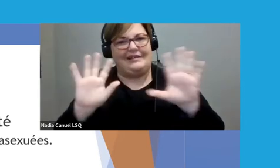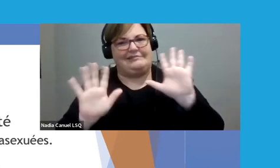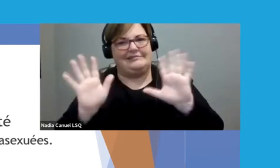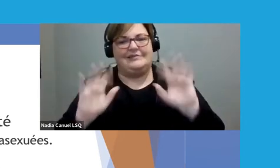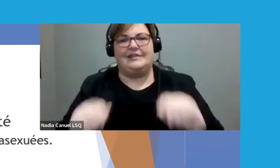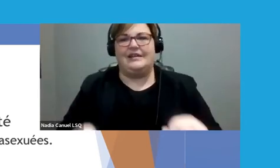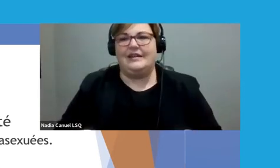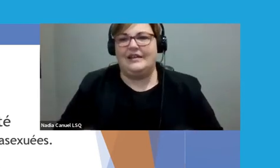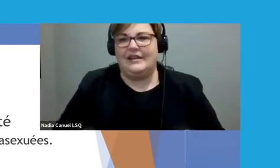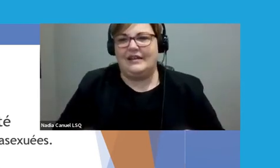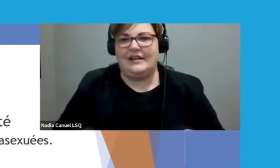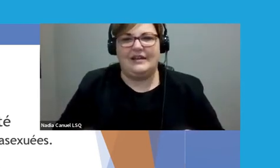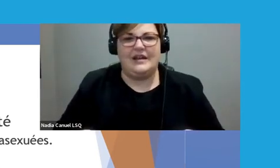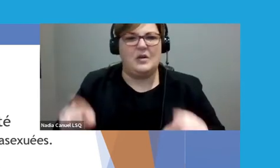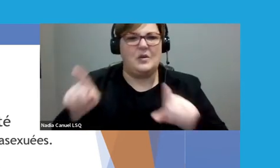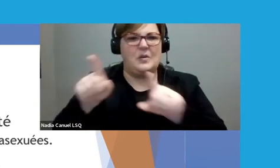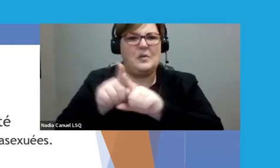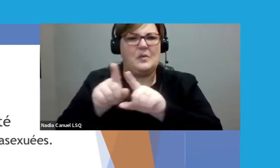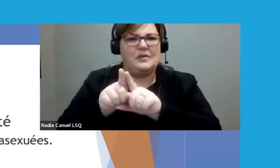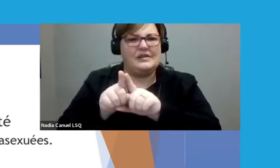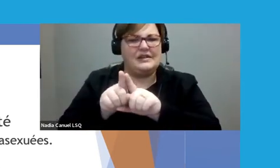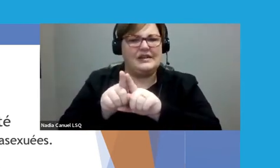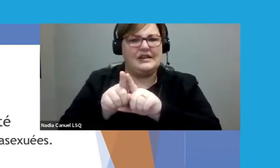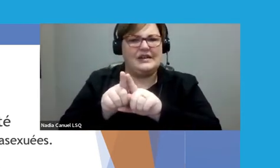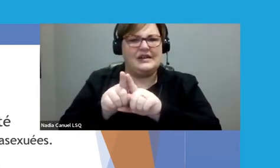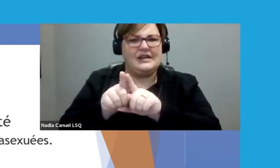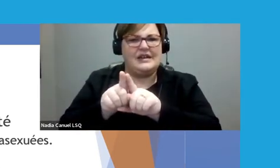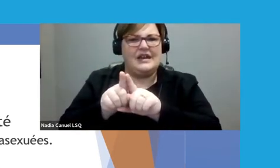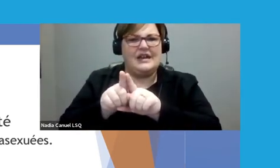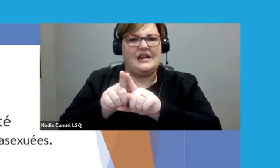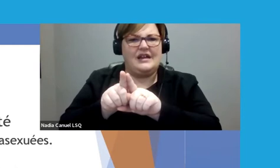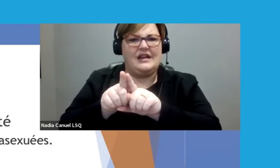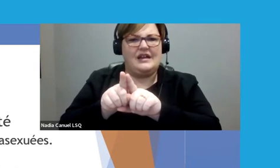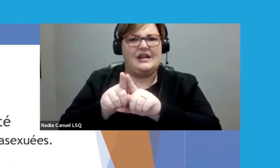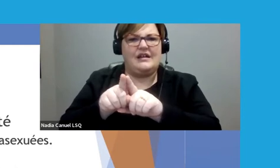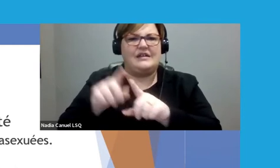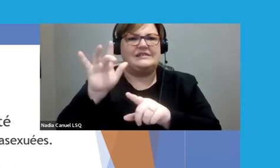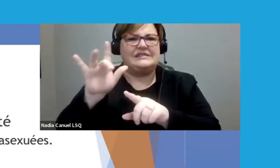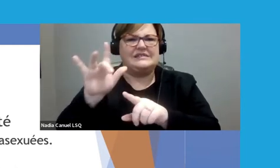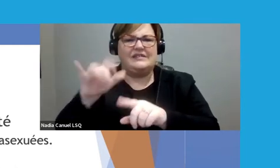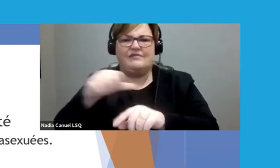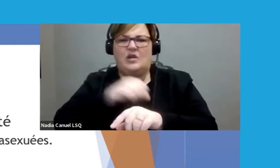Aussi, le contact et le centre d'éducation sexuelle, en fait.